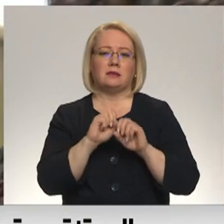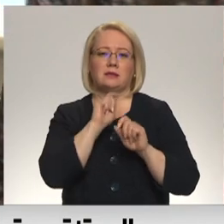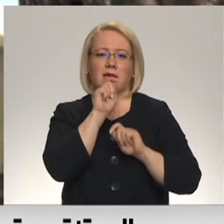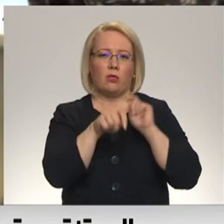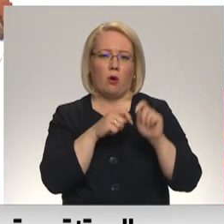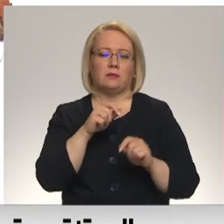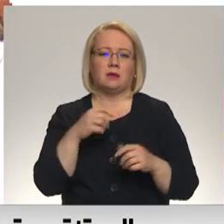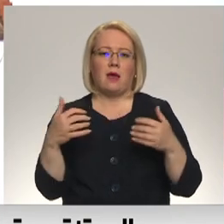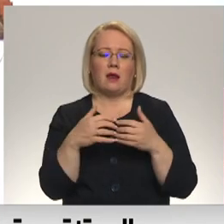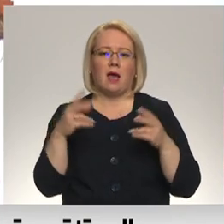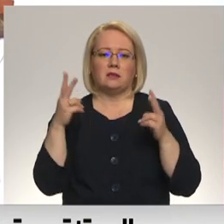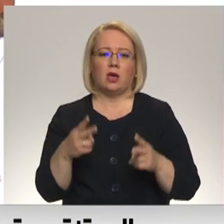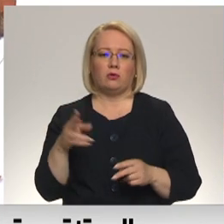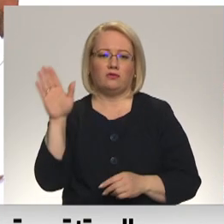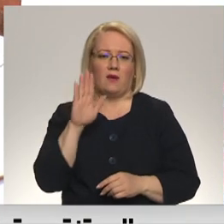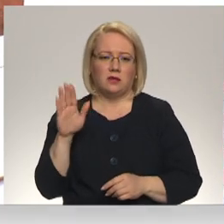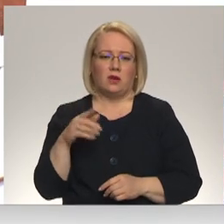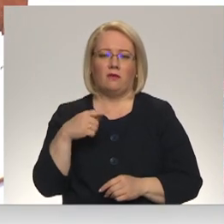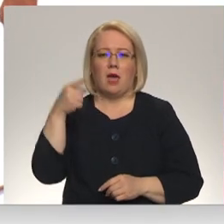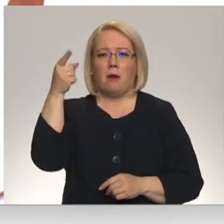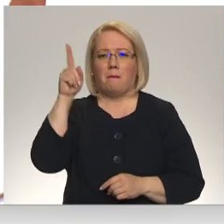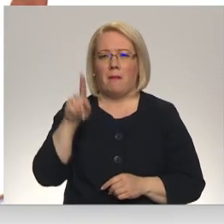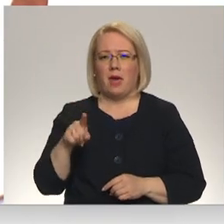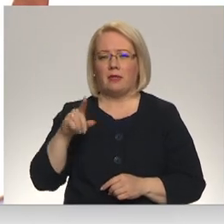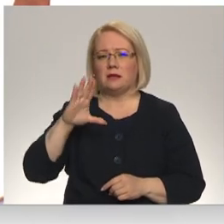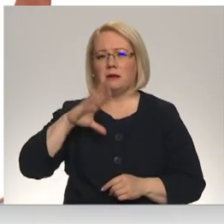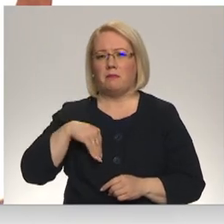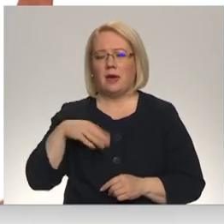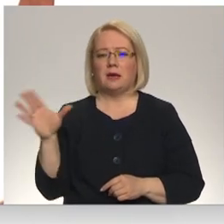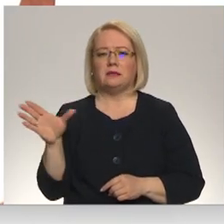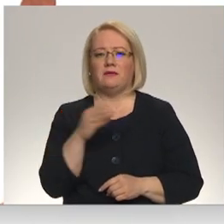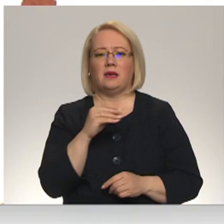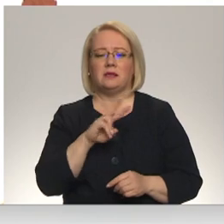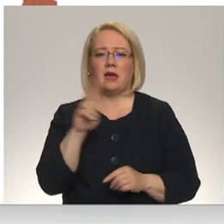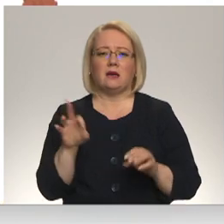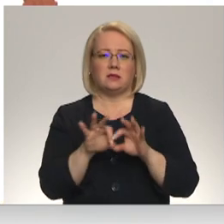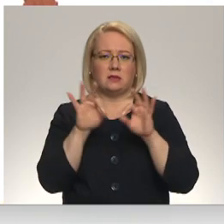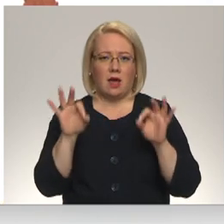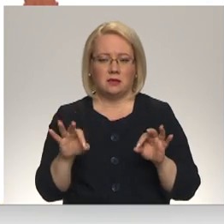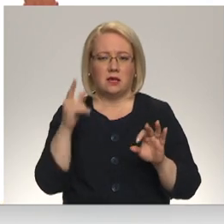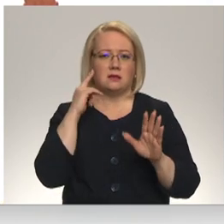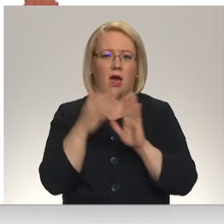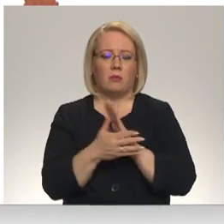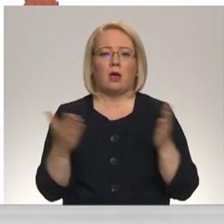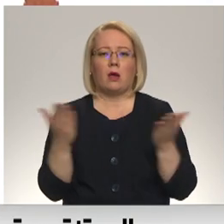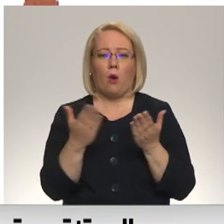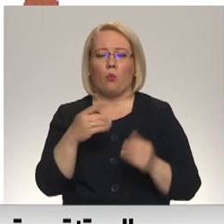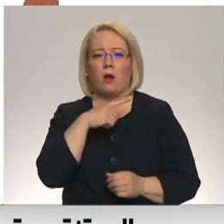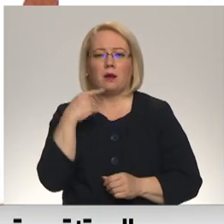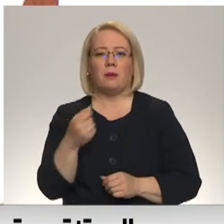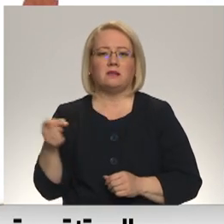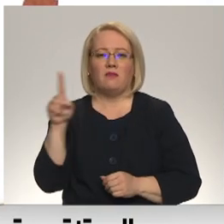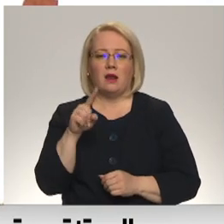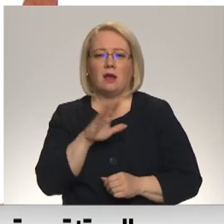cietušajai valstī. Nu, kādu mēnesi pēc šī te visa, kas sācies, tad es sapratu, ka kaut ko vairāk gribētos nekā 10